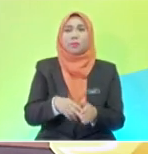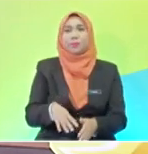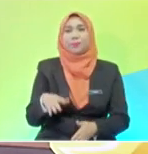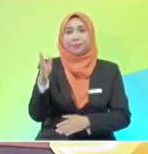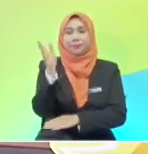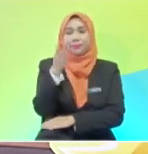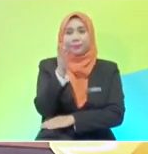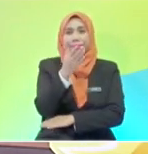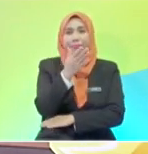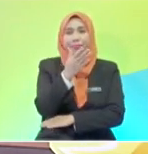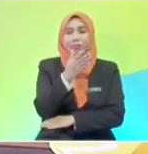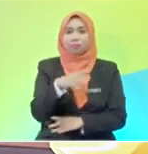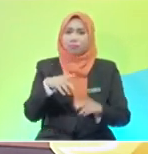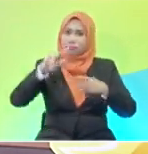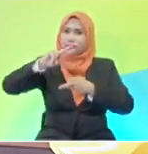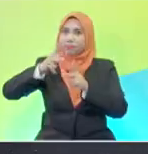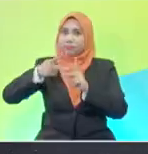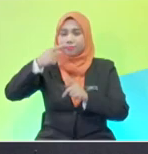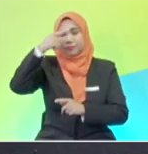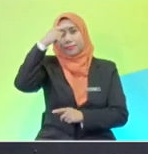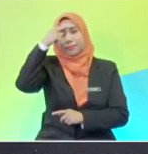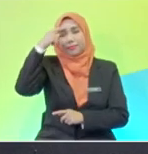di dalam kotak hitam